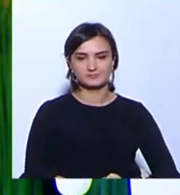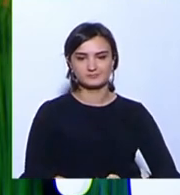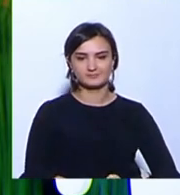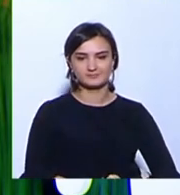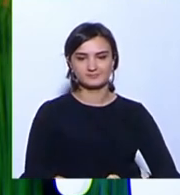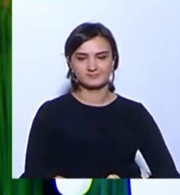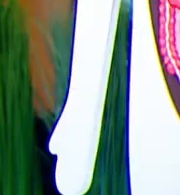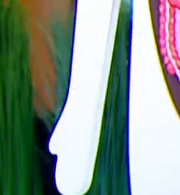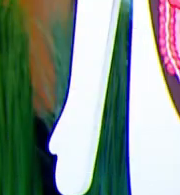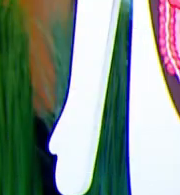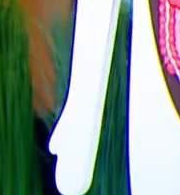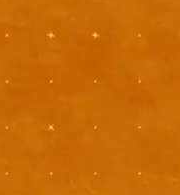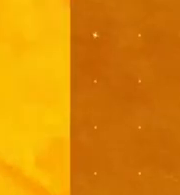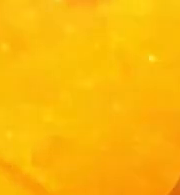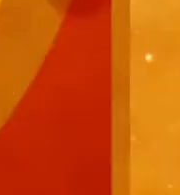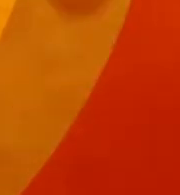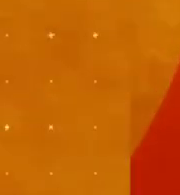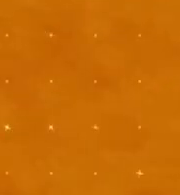ერთხელ.